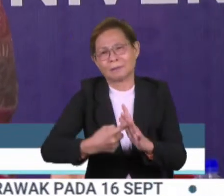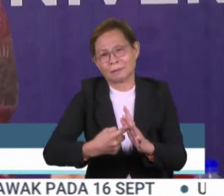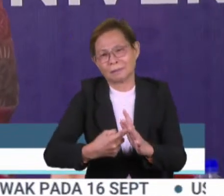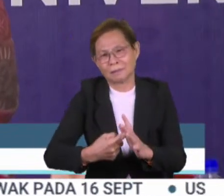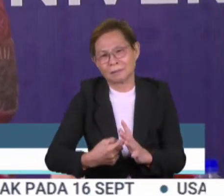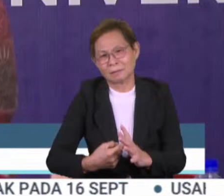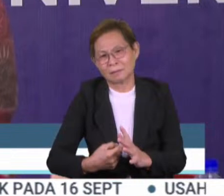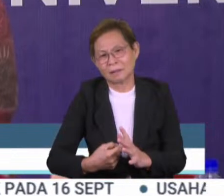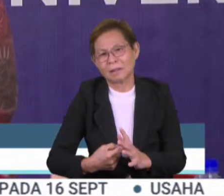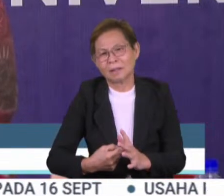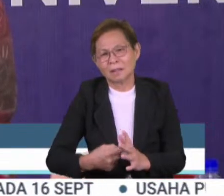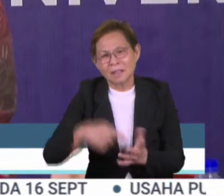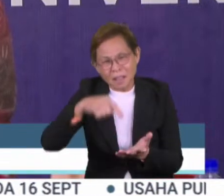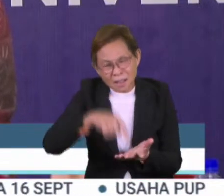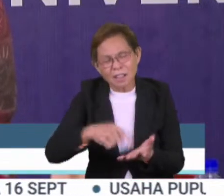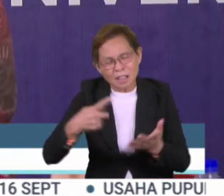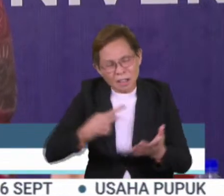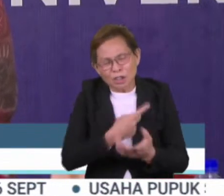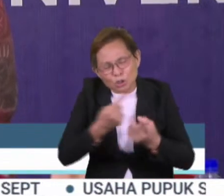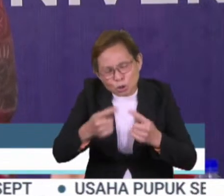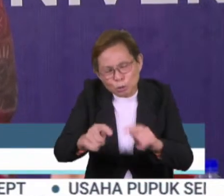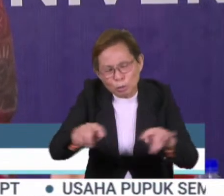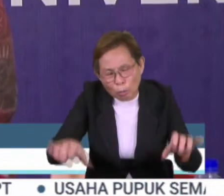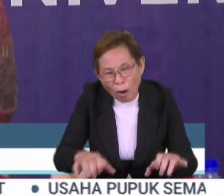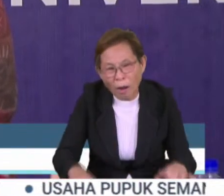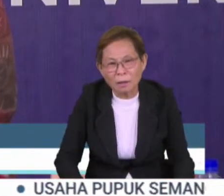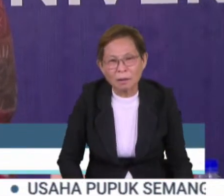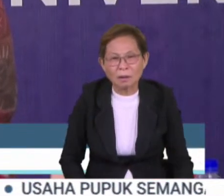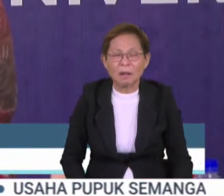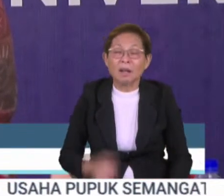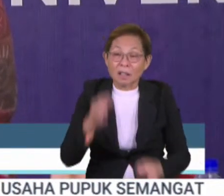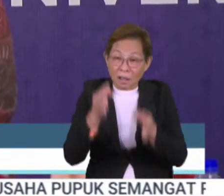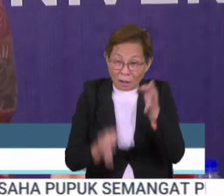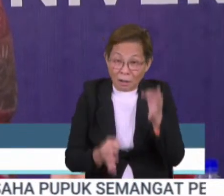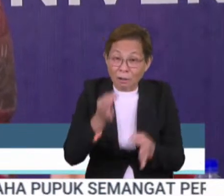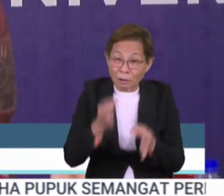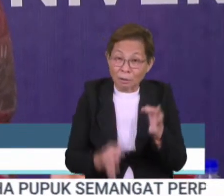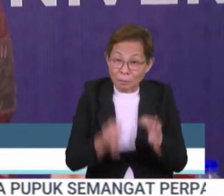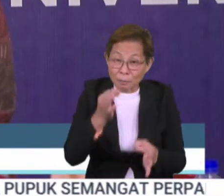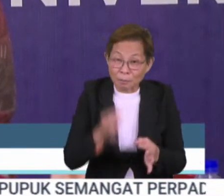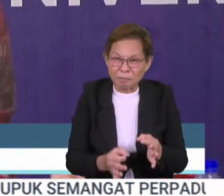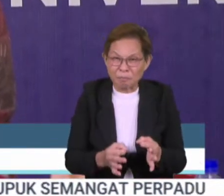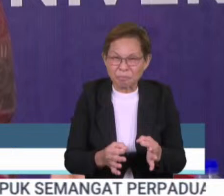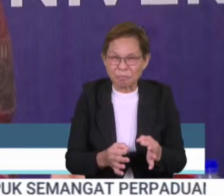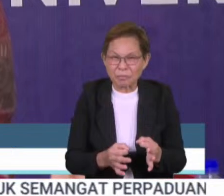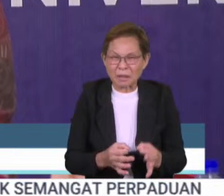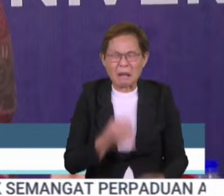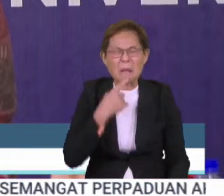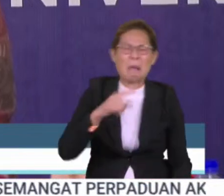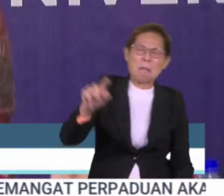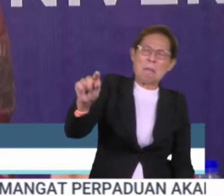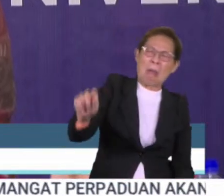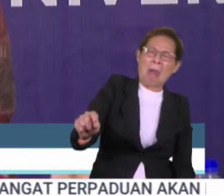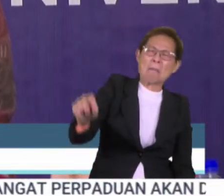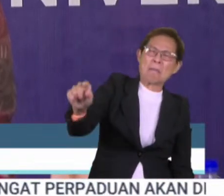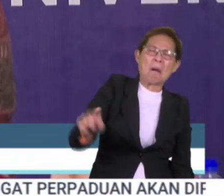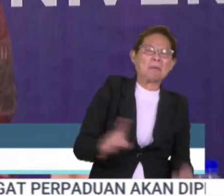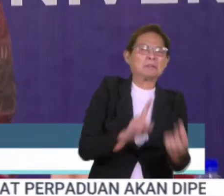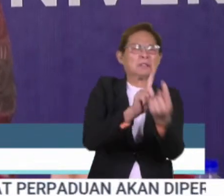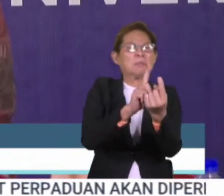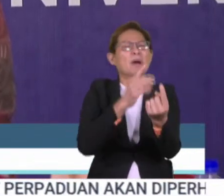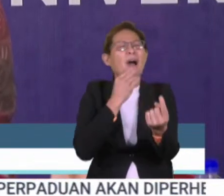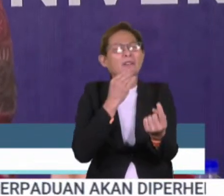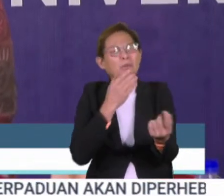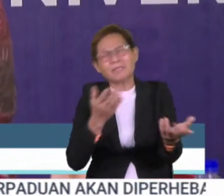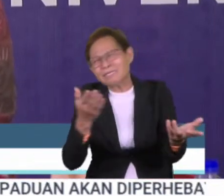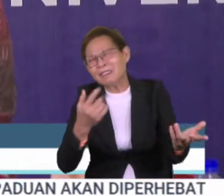Ya, ini yang kita cuba lakukan. Jadi kalau orang yang nak pelekeh soal temu Anwar